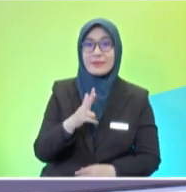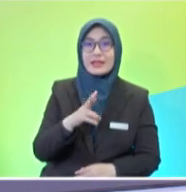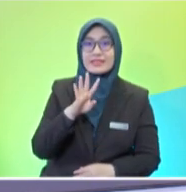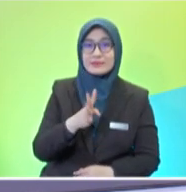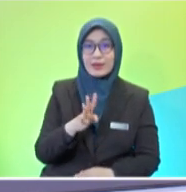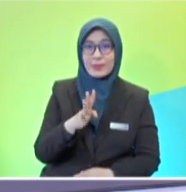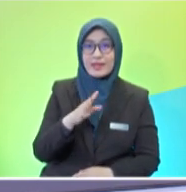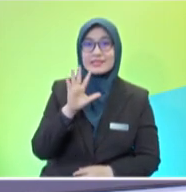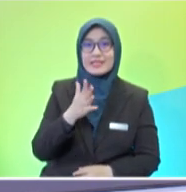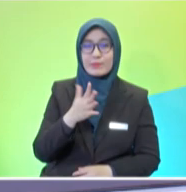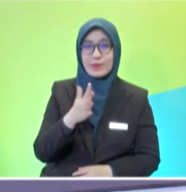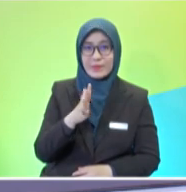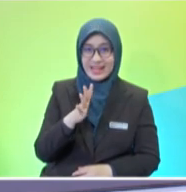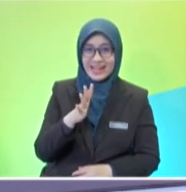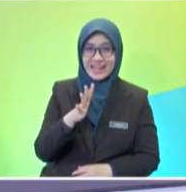15